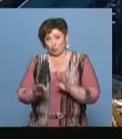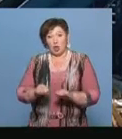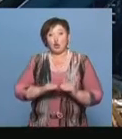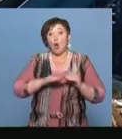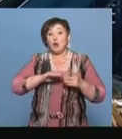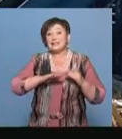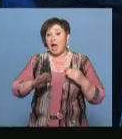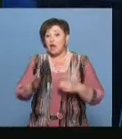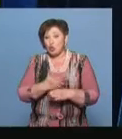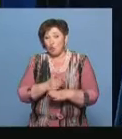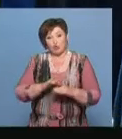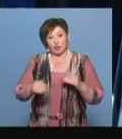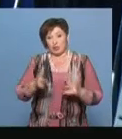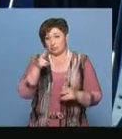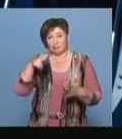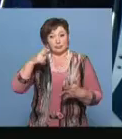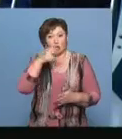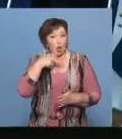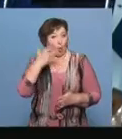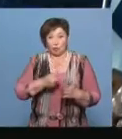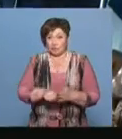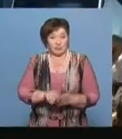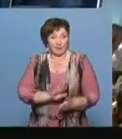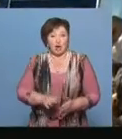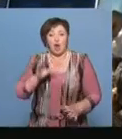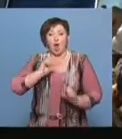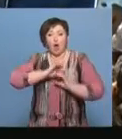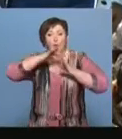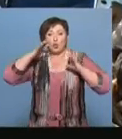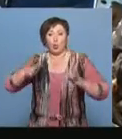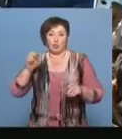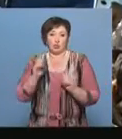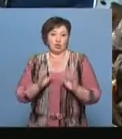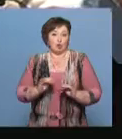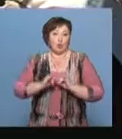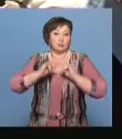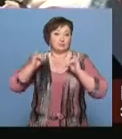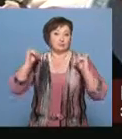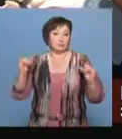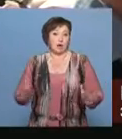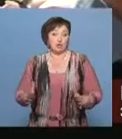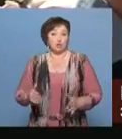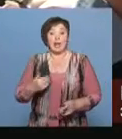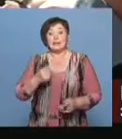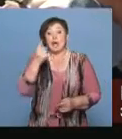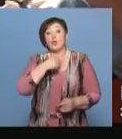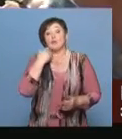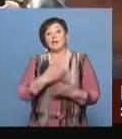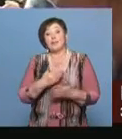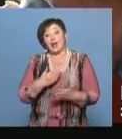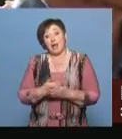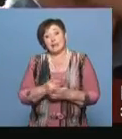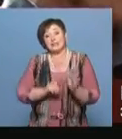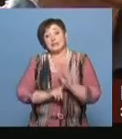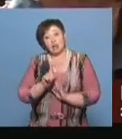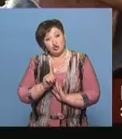не включали уже 3 года, рассказывают очевидцы. Груды мусора только растут. Задумывалось, предполагаю,